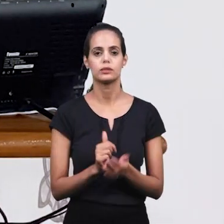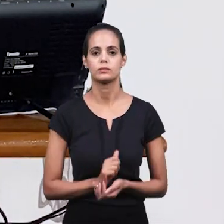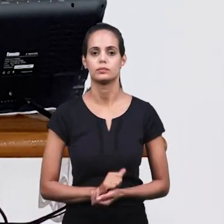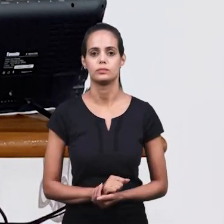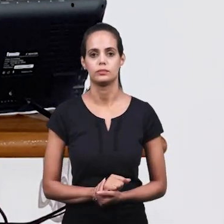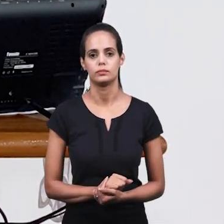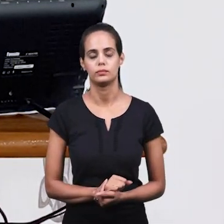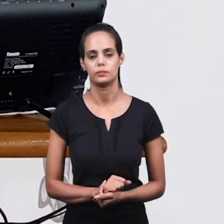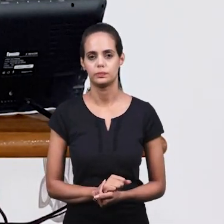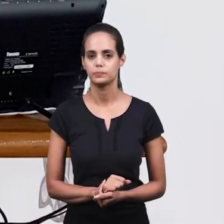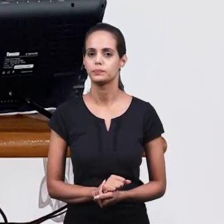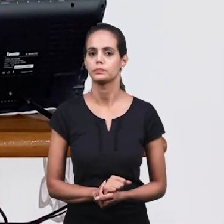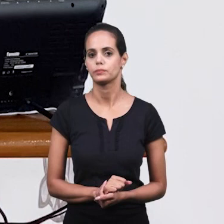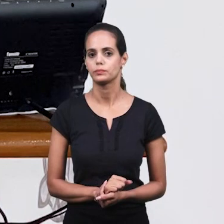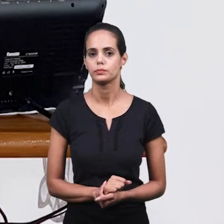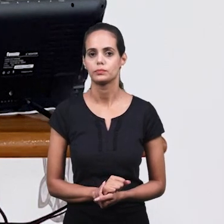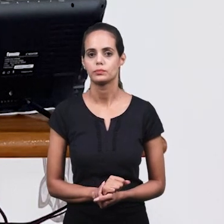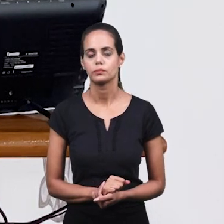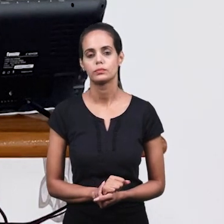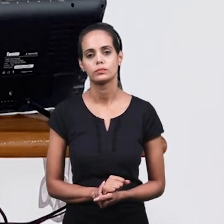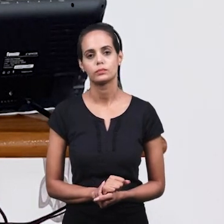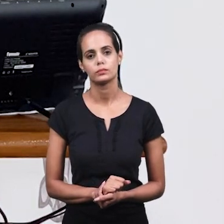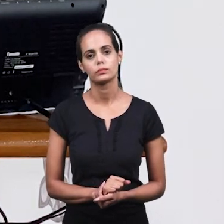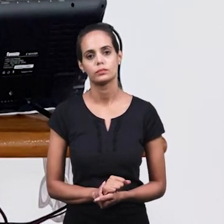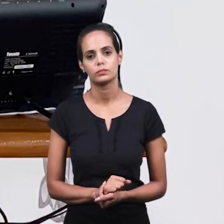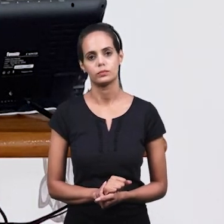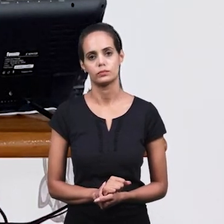« Laissons-nous tout le péché et